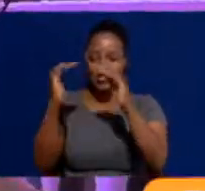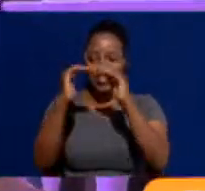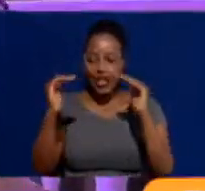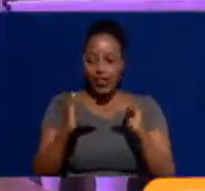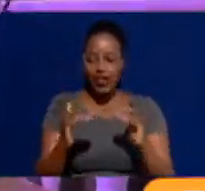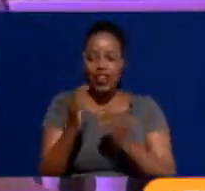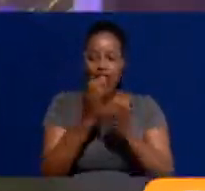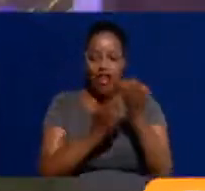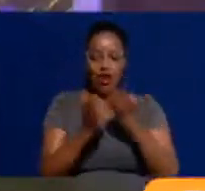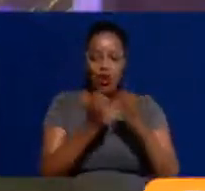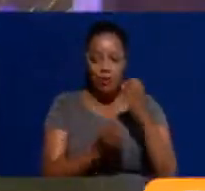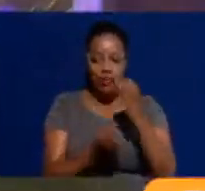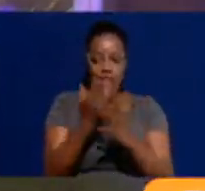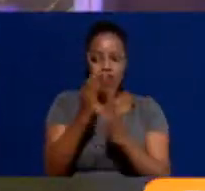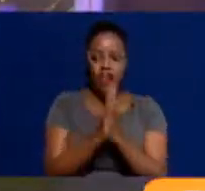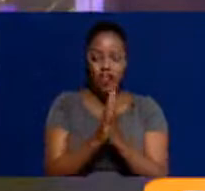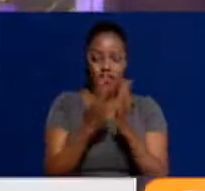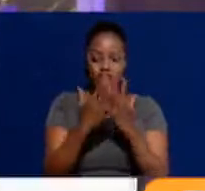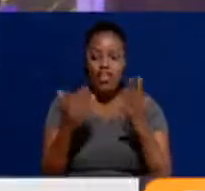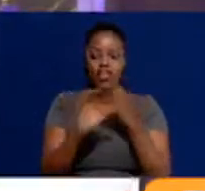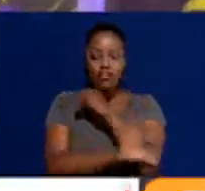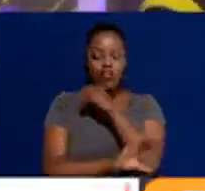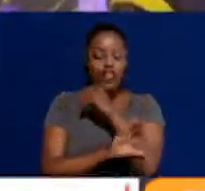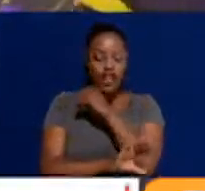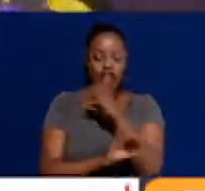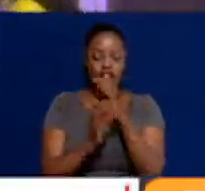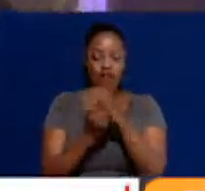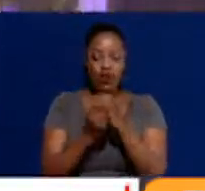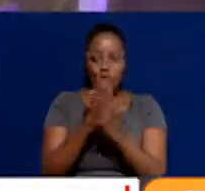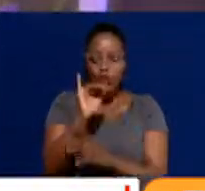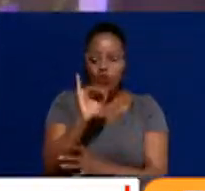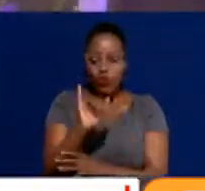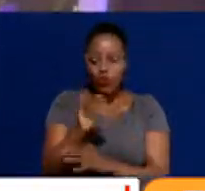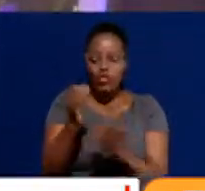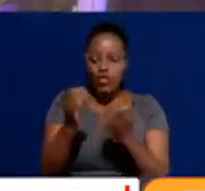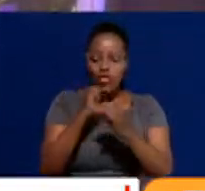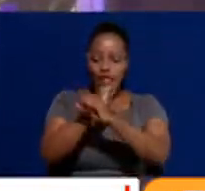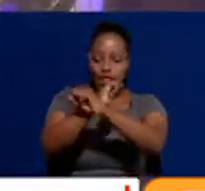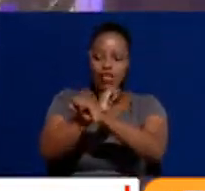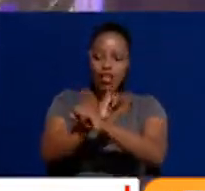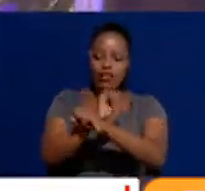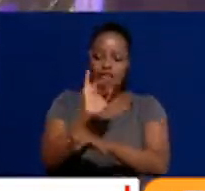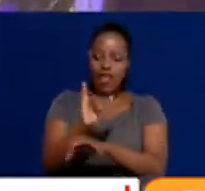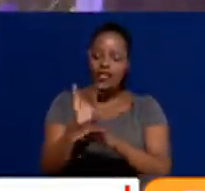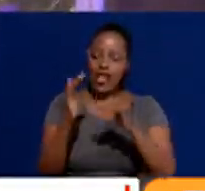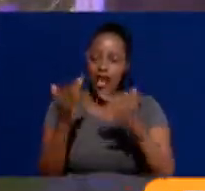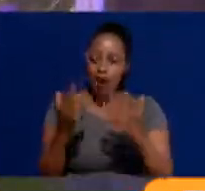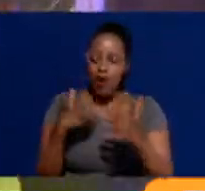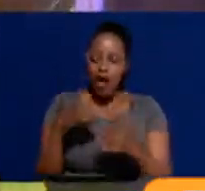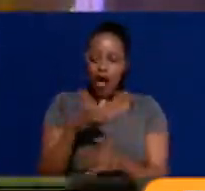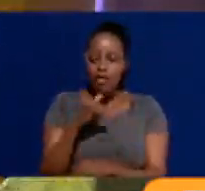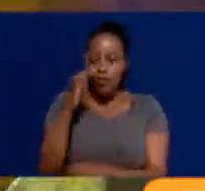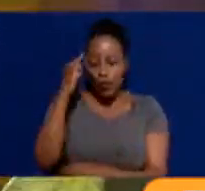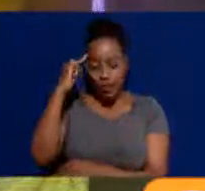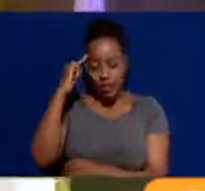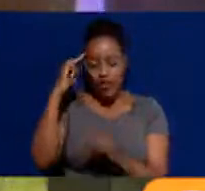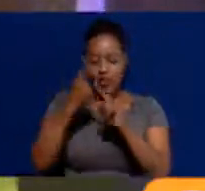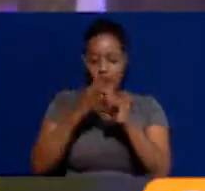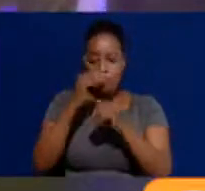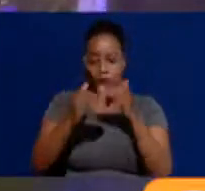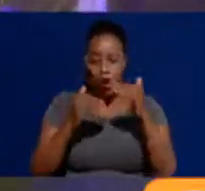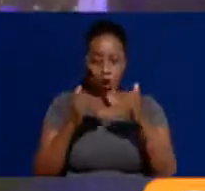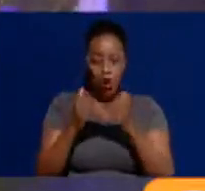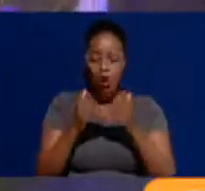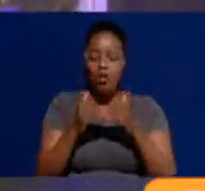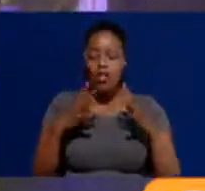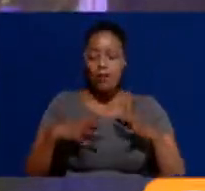economy grows, obviously the assets of the country grows, and those assets need protection, and that's why we are there. And we think that out of all the players in